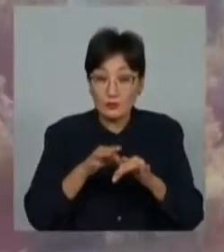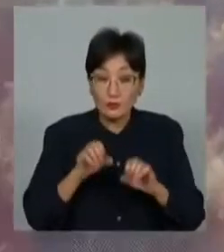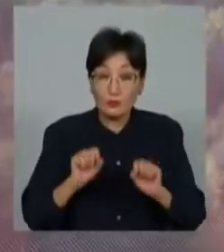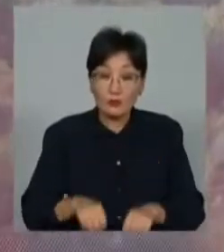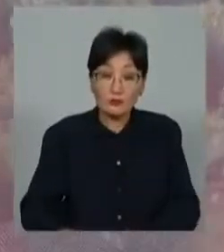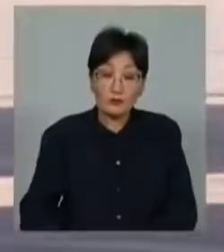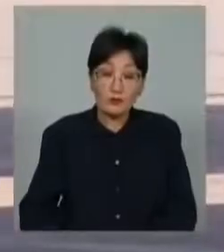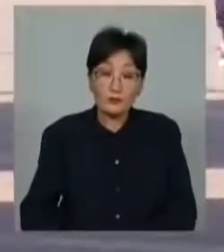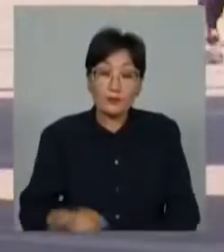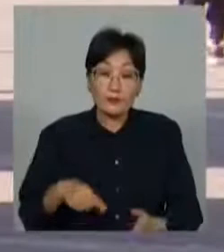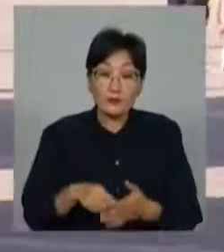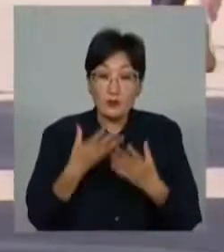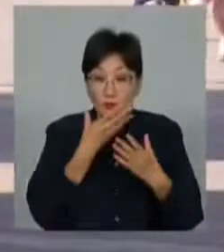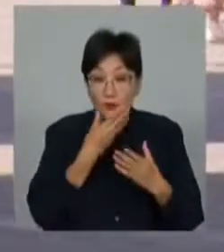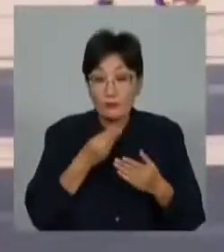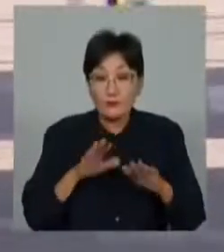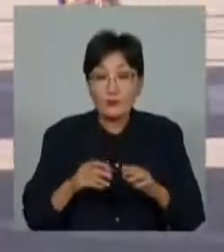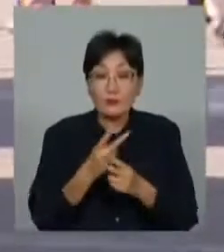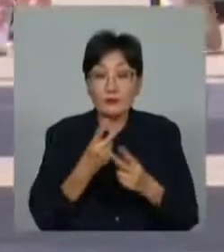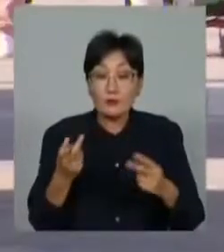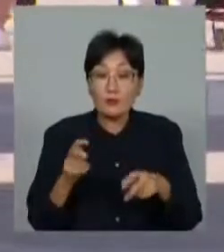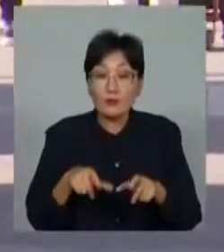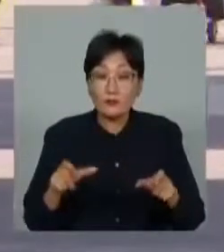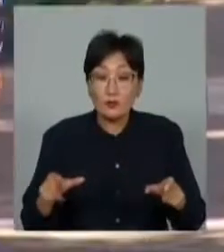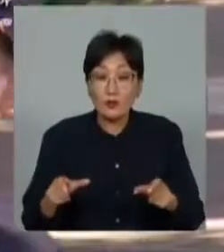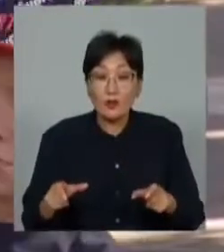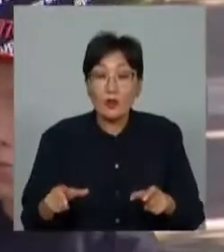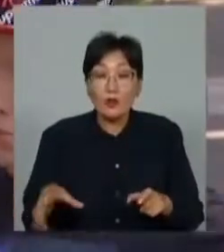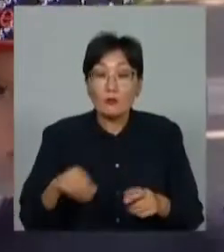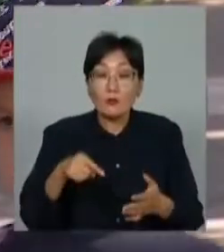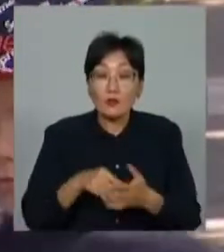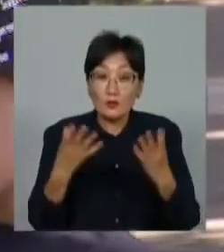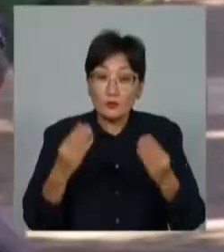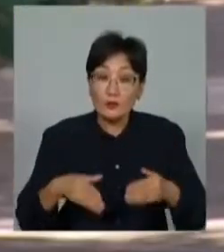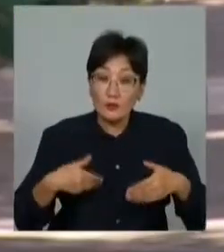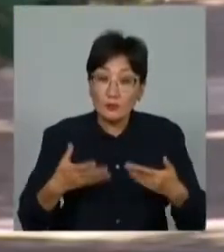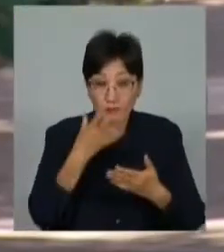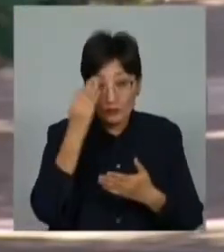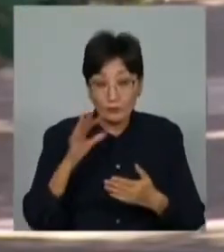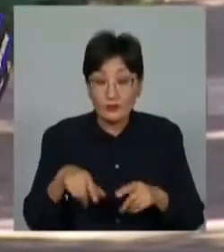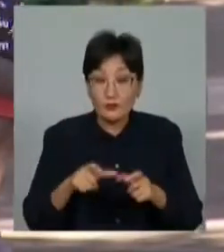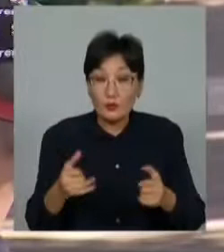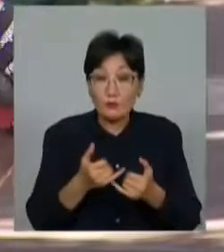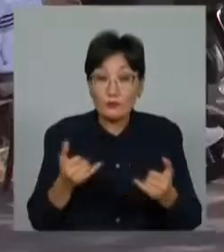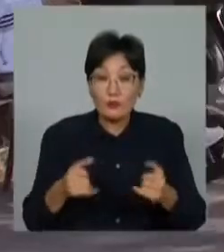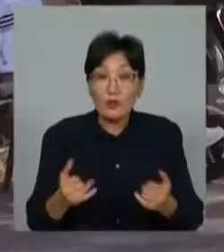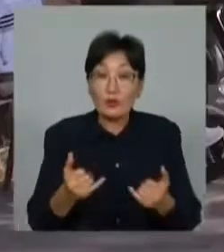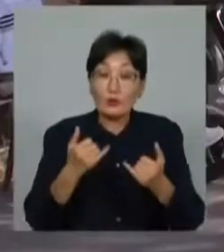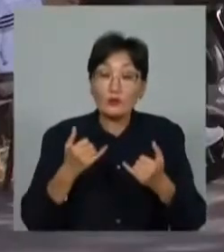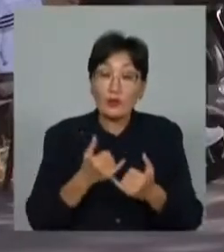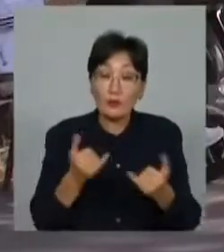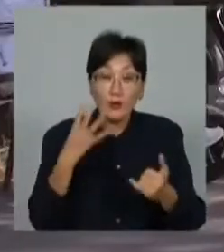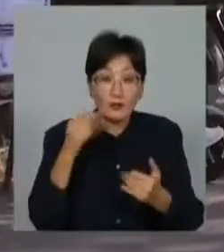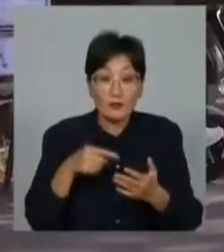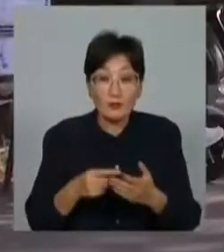екен. Шаһардың көрікті келбетін тамашалауға келгендер де көпшілікті қала күнімен құттықтауды ұмытпады. Тұрғындар үшін де, қонақтар үшін де